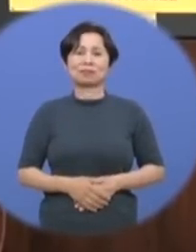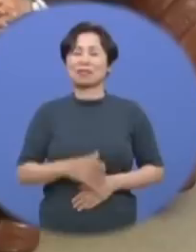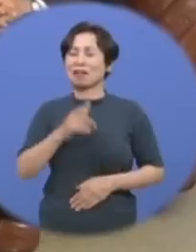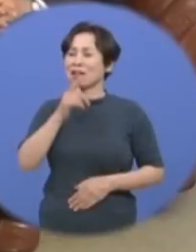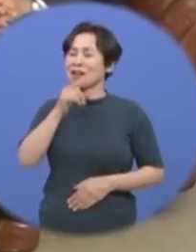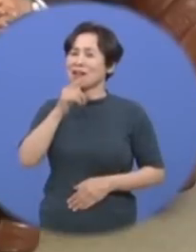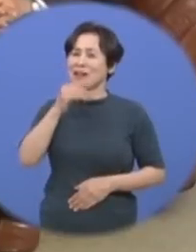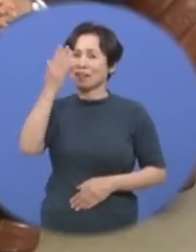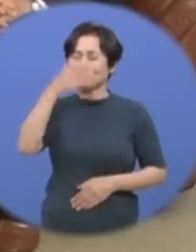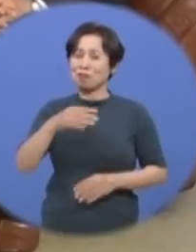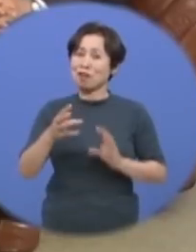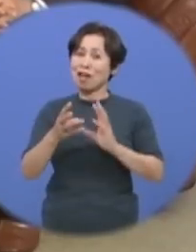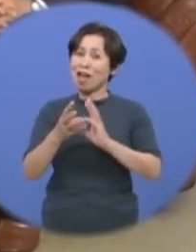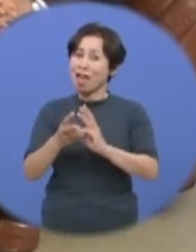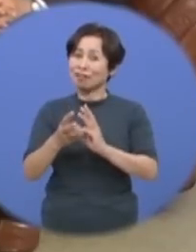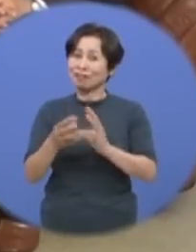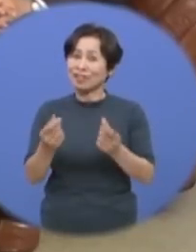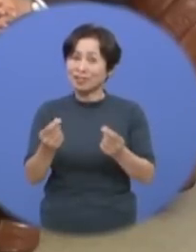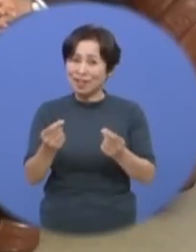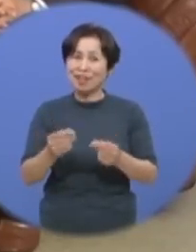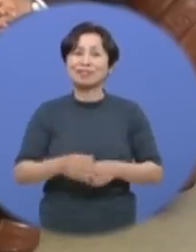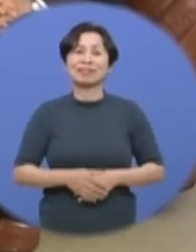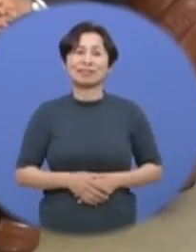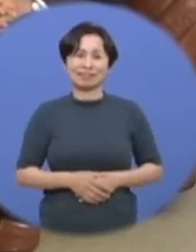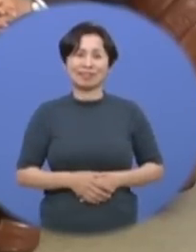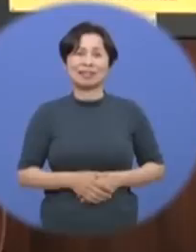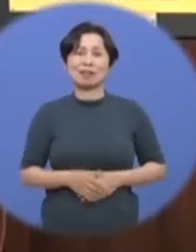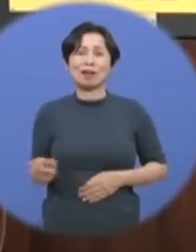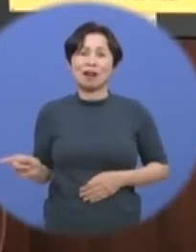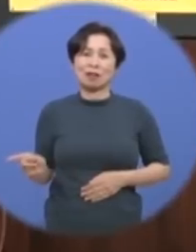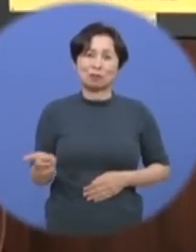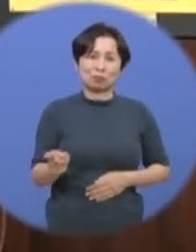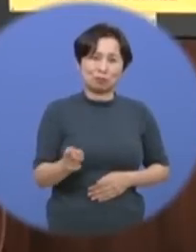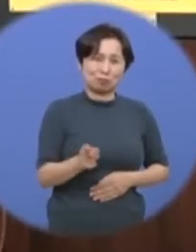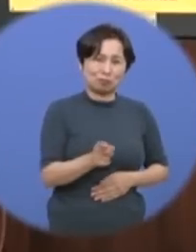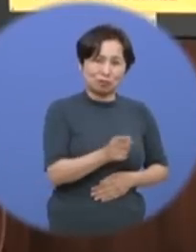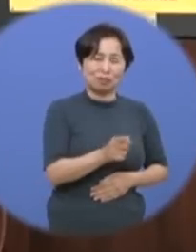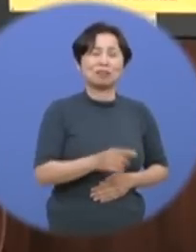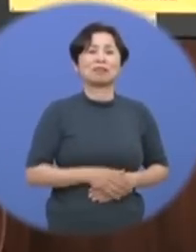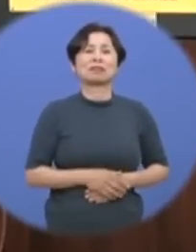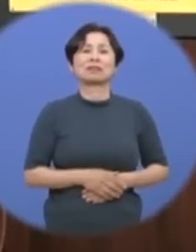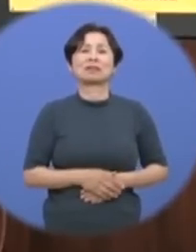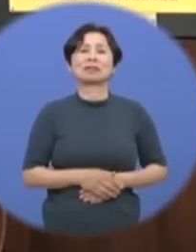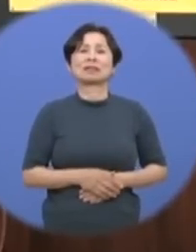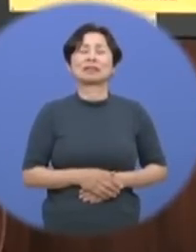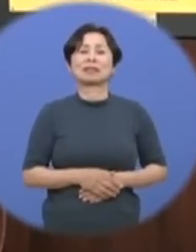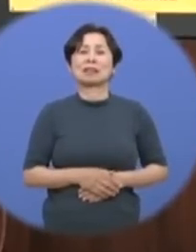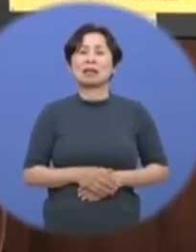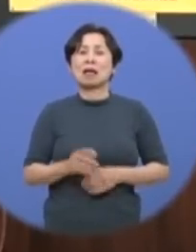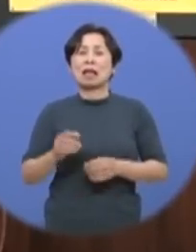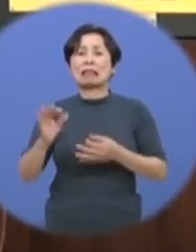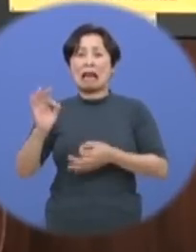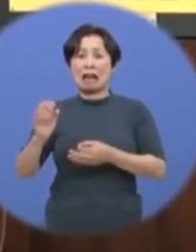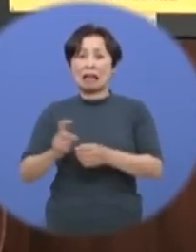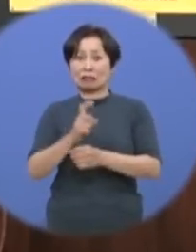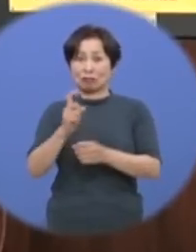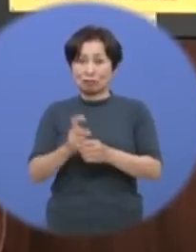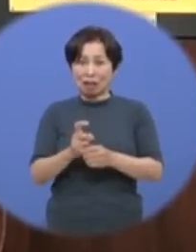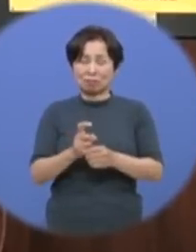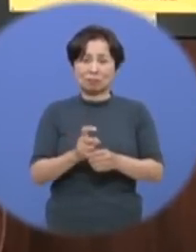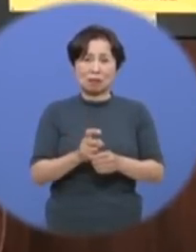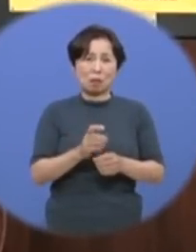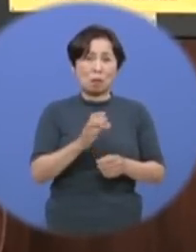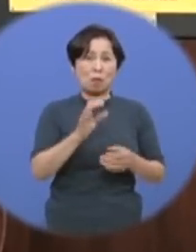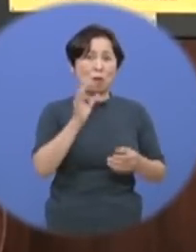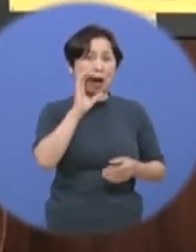すごい5円増ですねもうそれからならで10年和歌山で38年過ぎましたんです